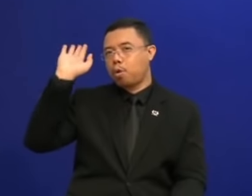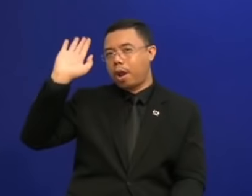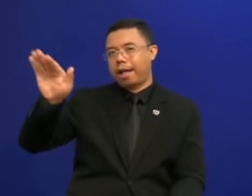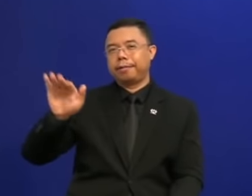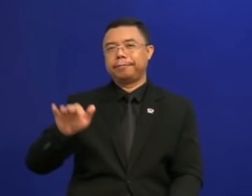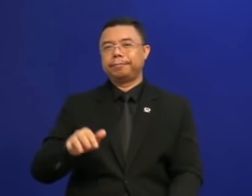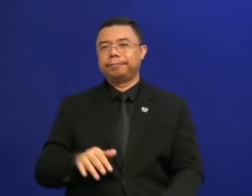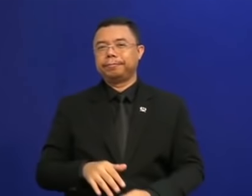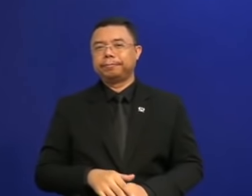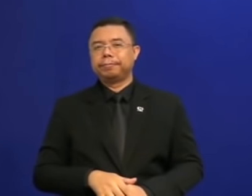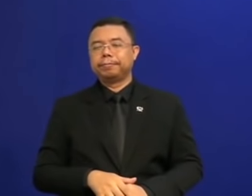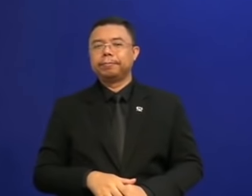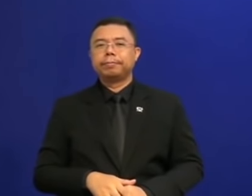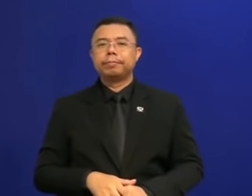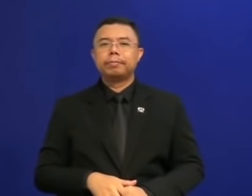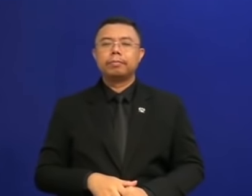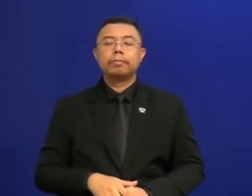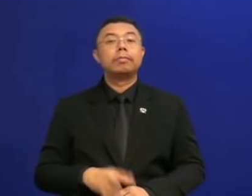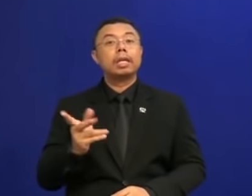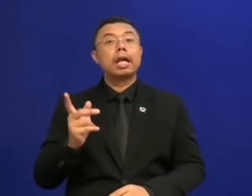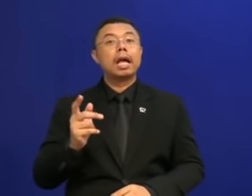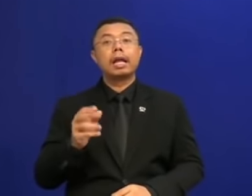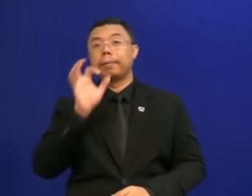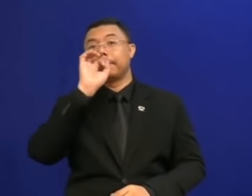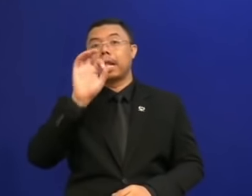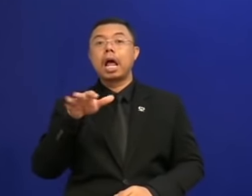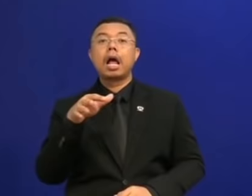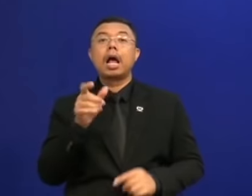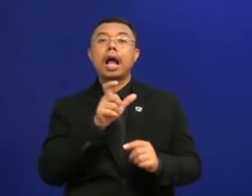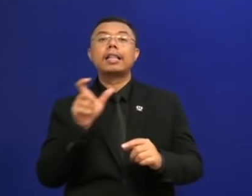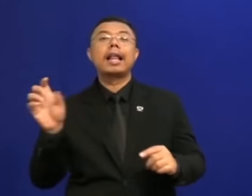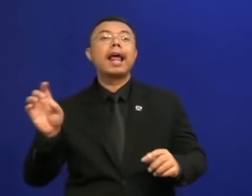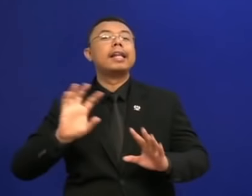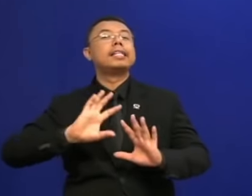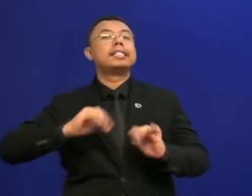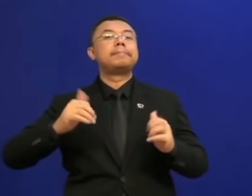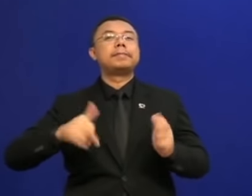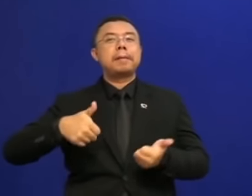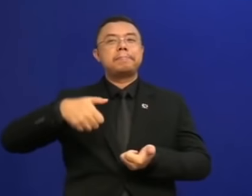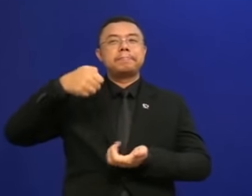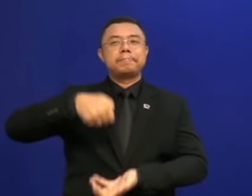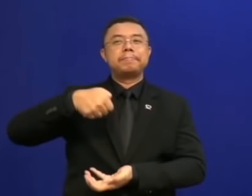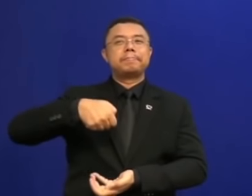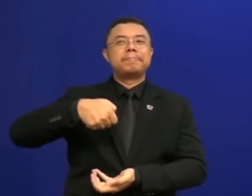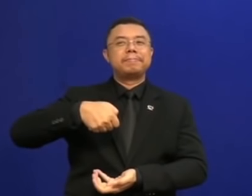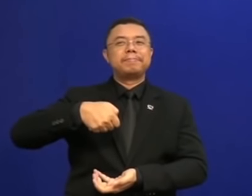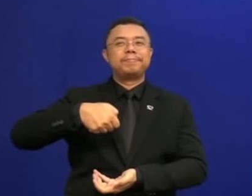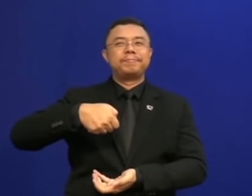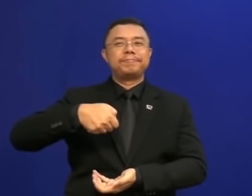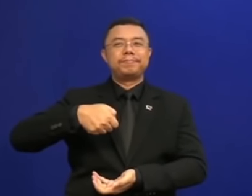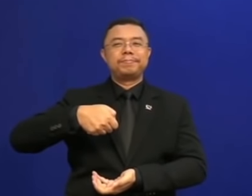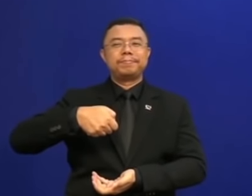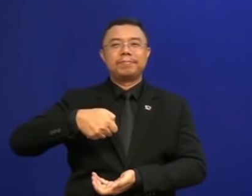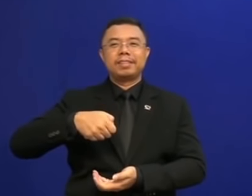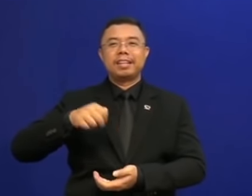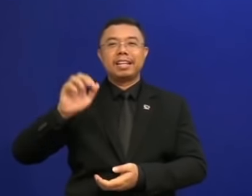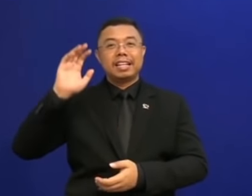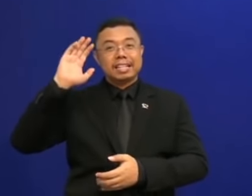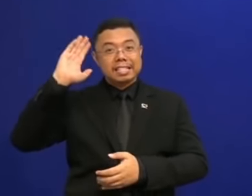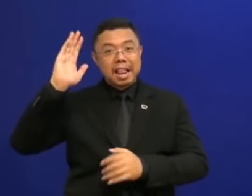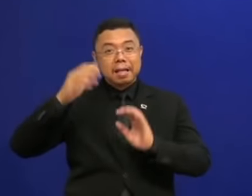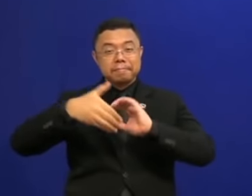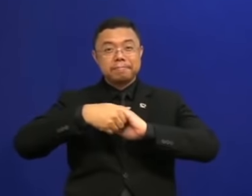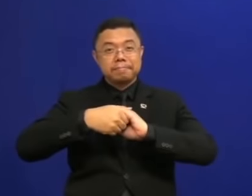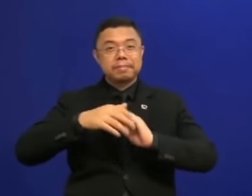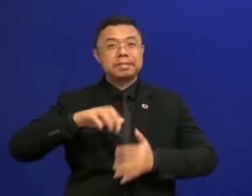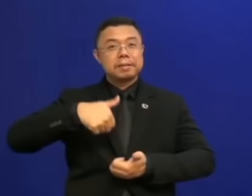pulang. Ya. Dengan kata lain apa? Berkemas-kemas. Salam